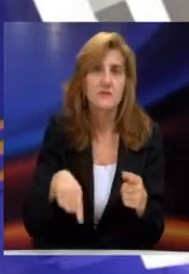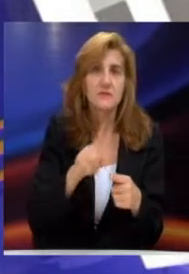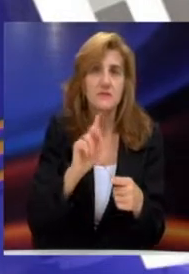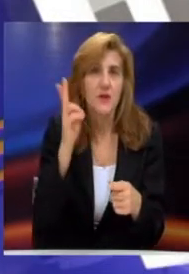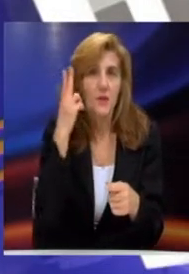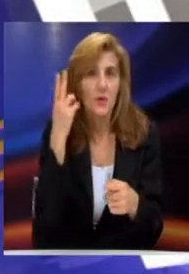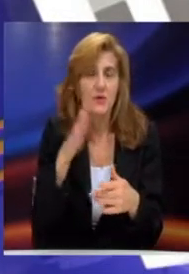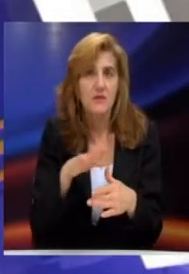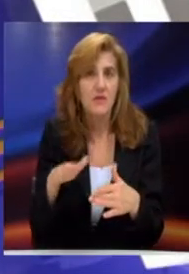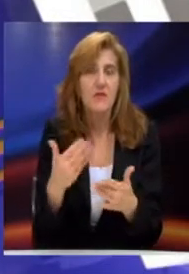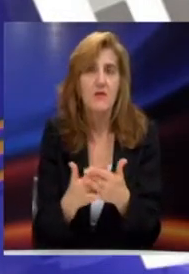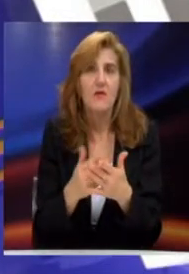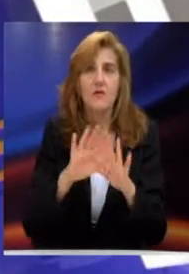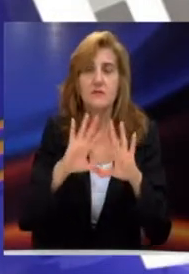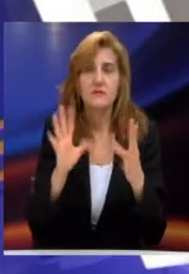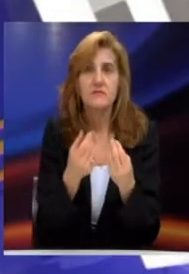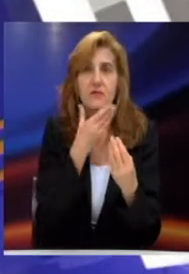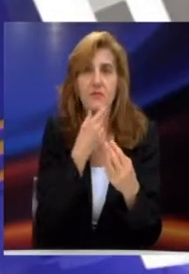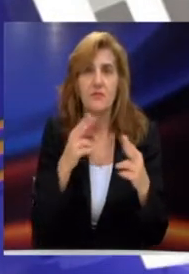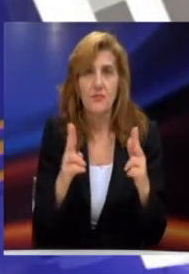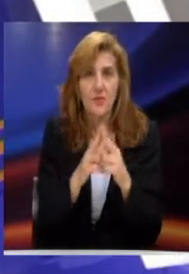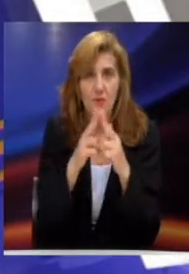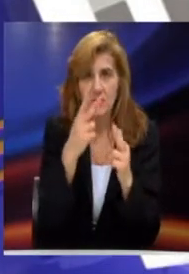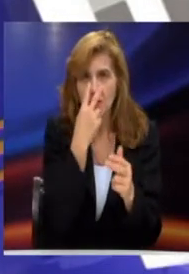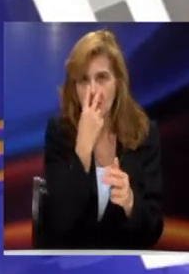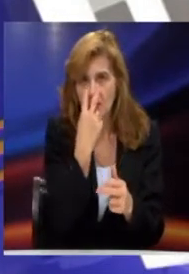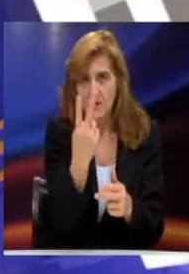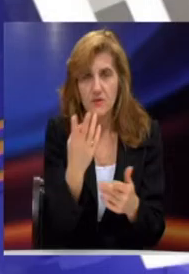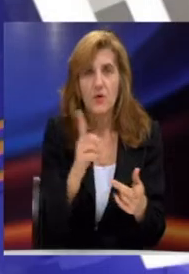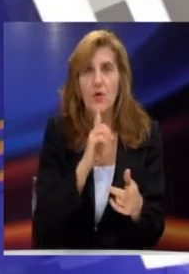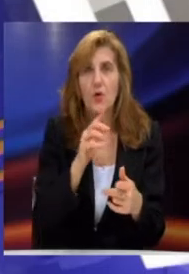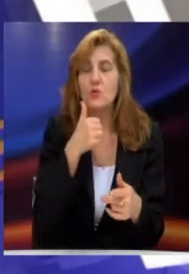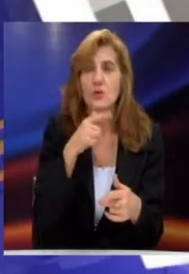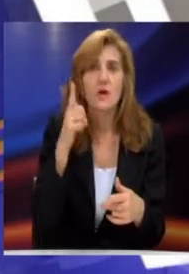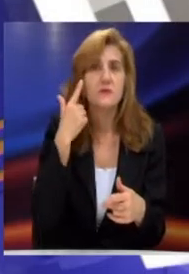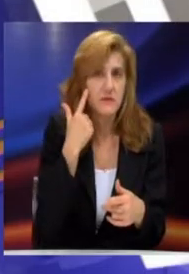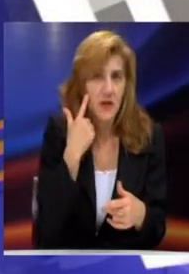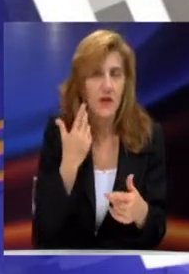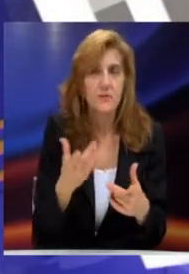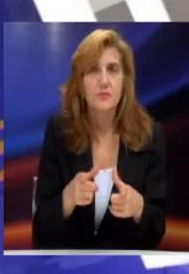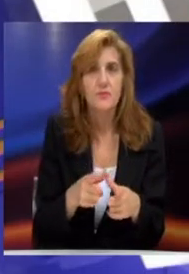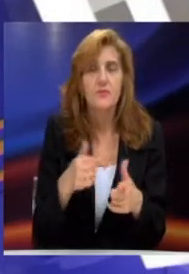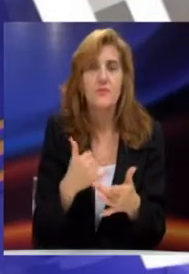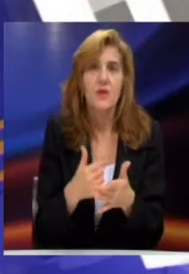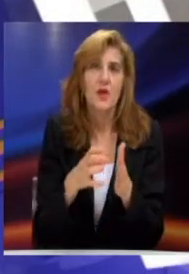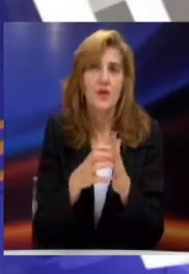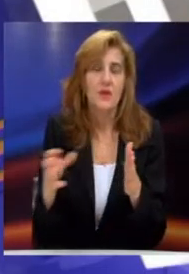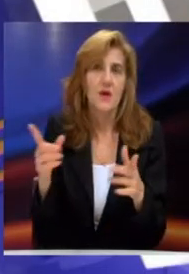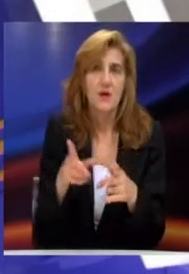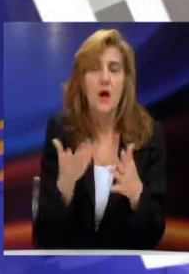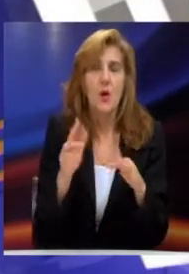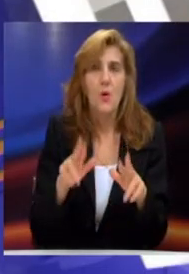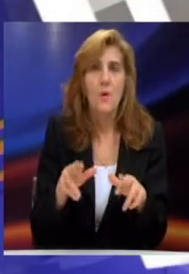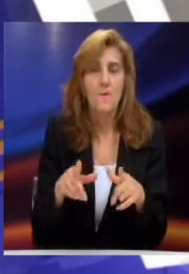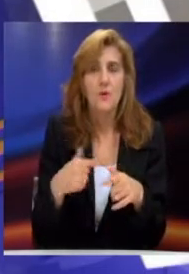svakoga, i da možemo onda svi da vidimo ko šta ume, ko šta zna, i da se dalje plasira